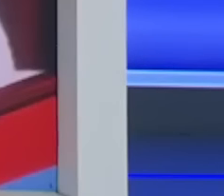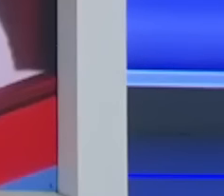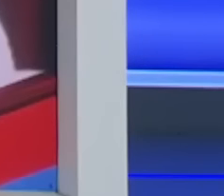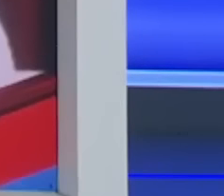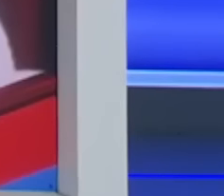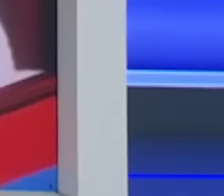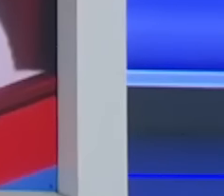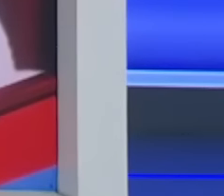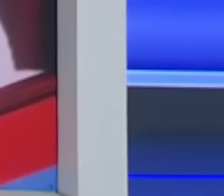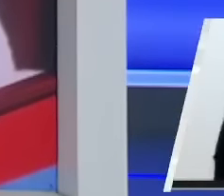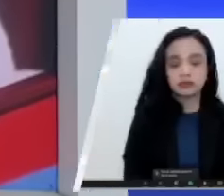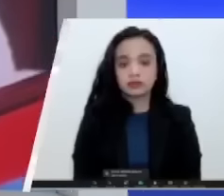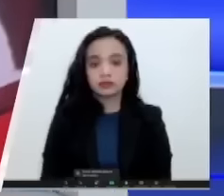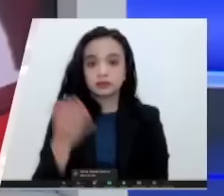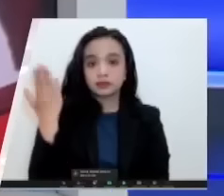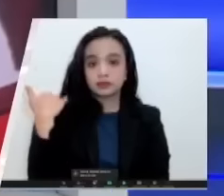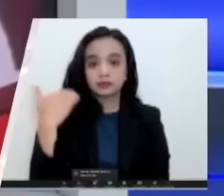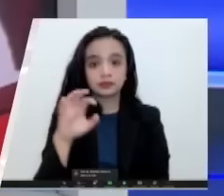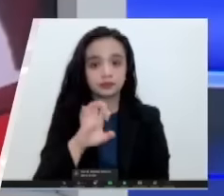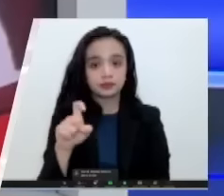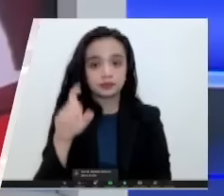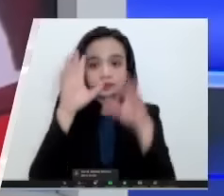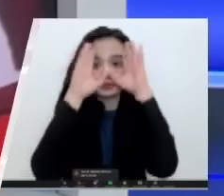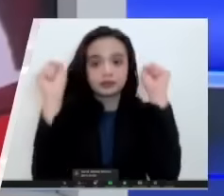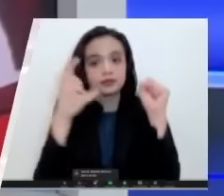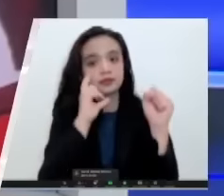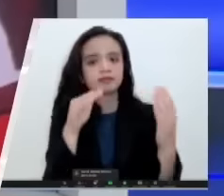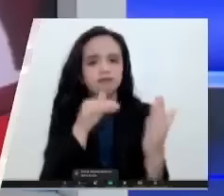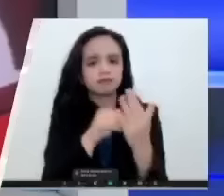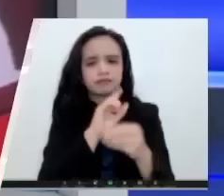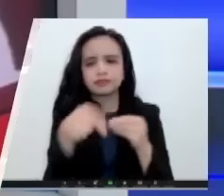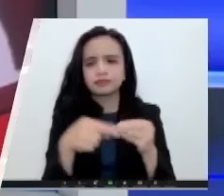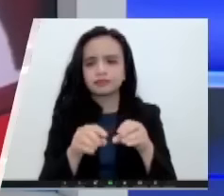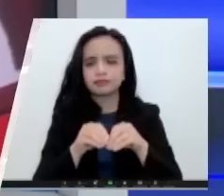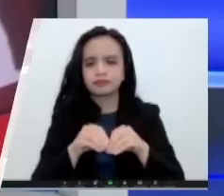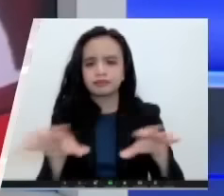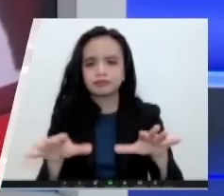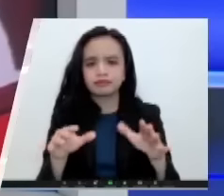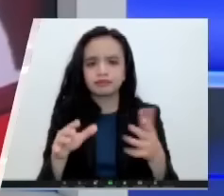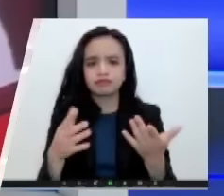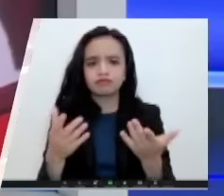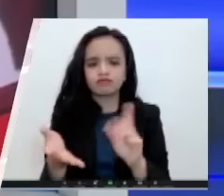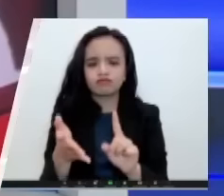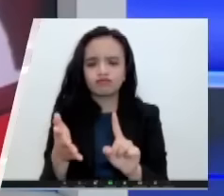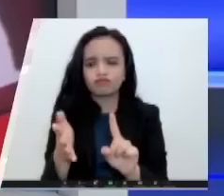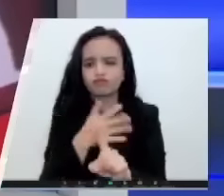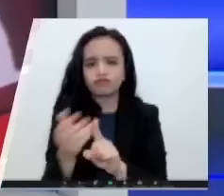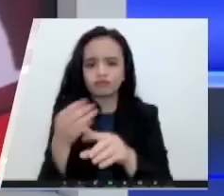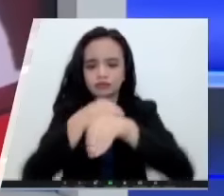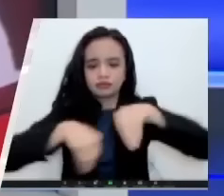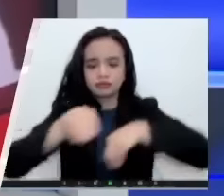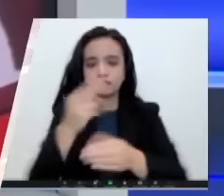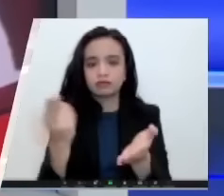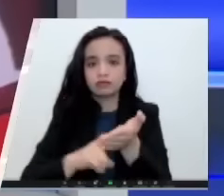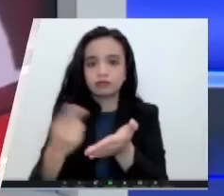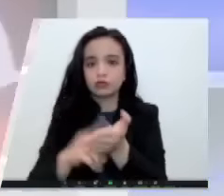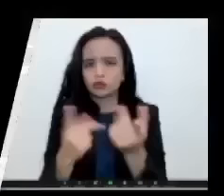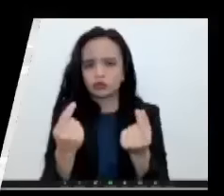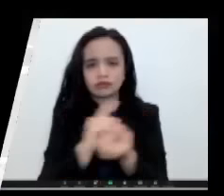Kinondena ni dating Pangulong Rodrigo Duterte ang nagkalat na umunoy suhulan kapalit ng pirma para amyendahan ang